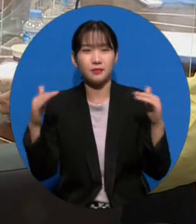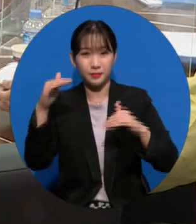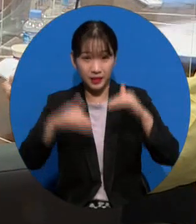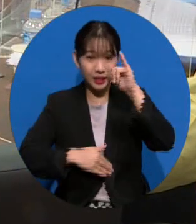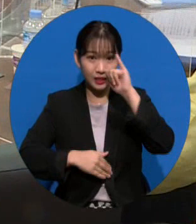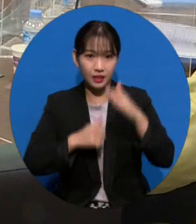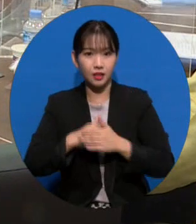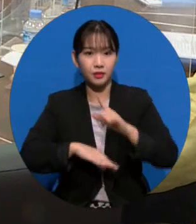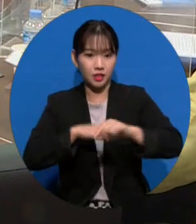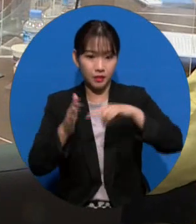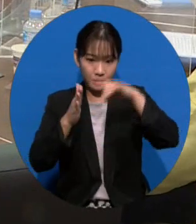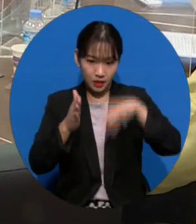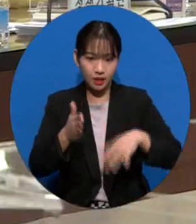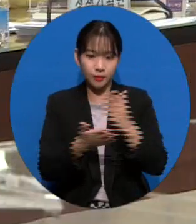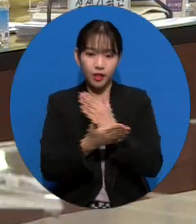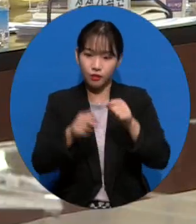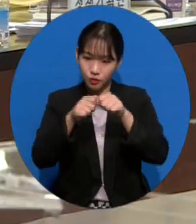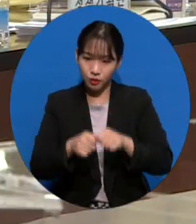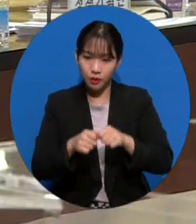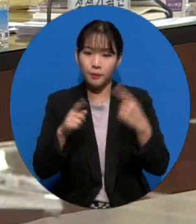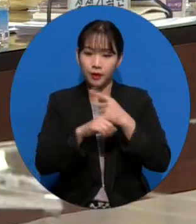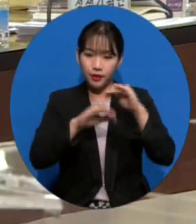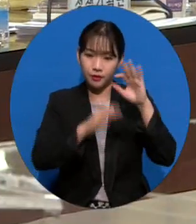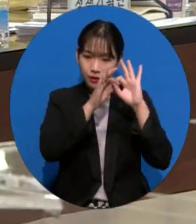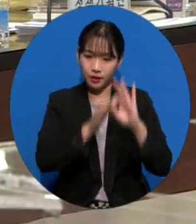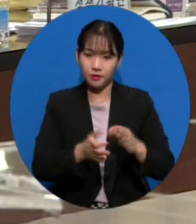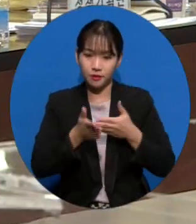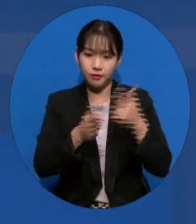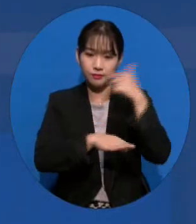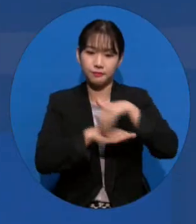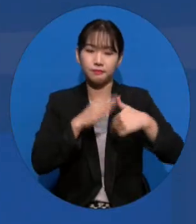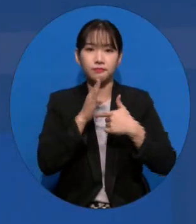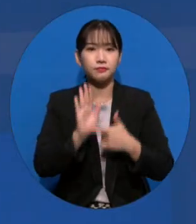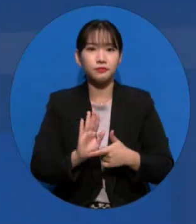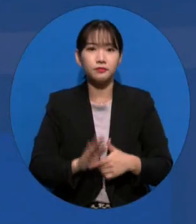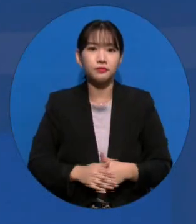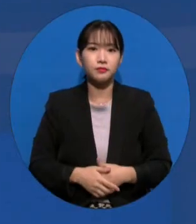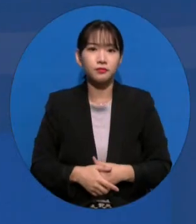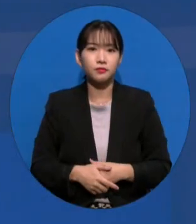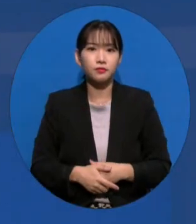지방 소비세 배분 방식 세분화 등 개선안을 지속 건의하겠다고 밝혔습니다. MBC 뉴스 김진선입니다.